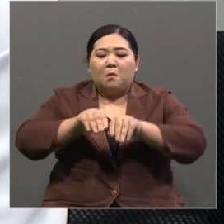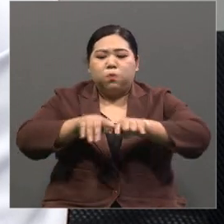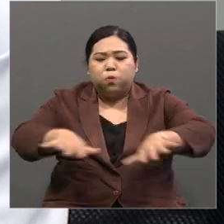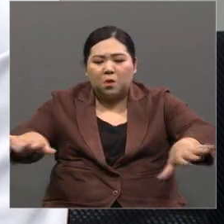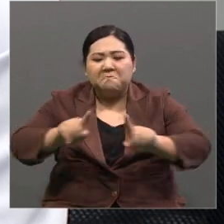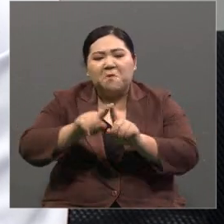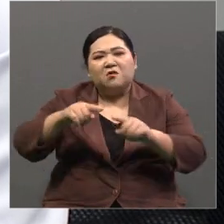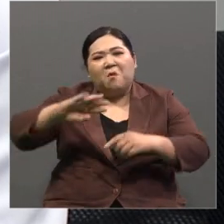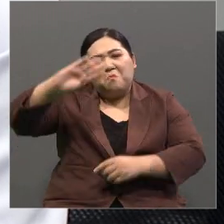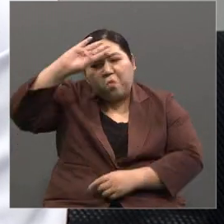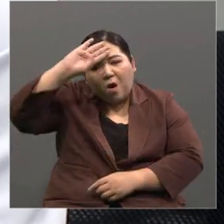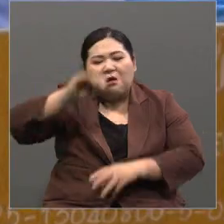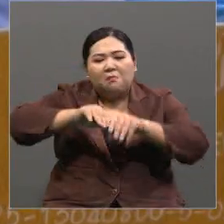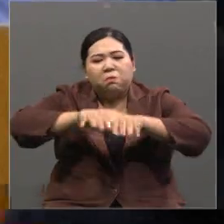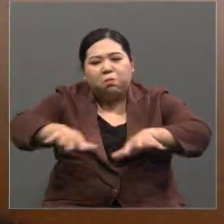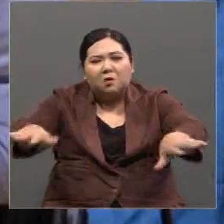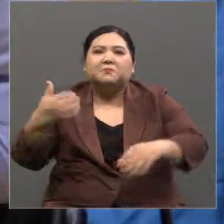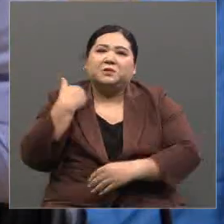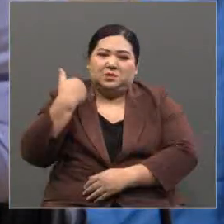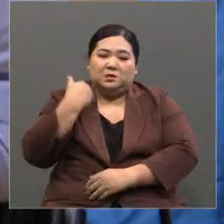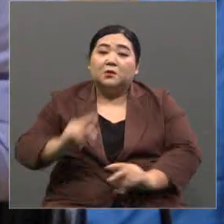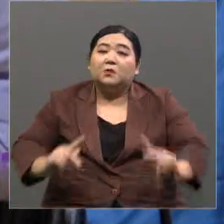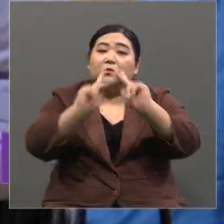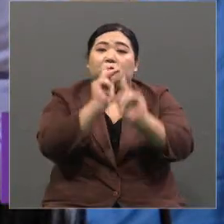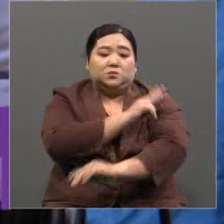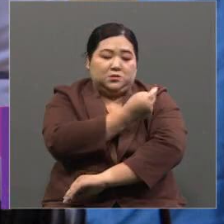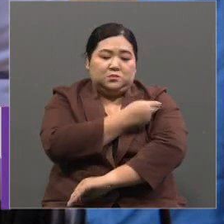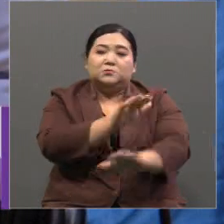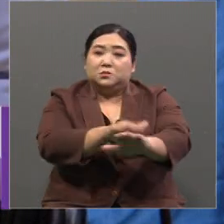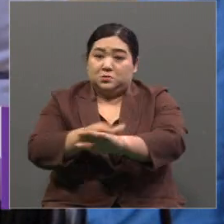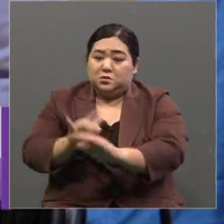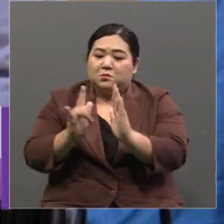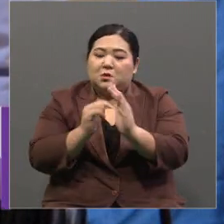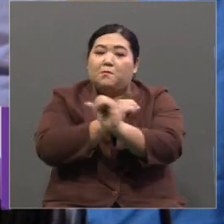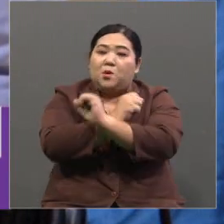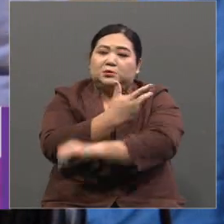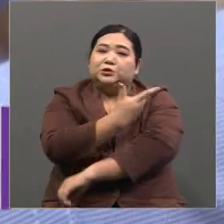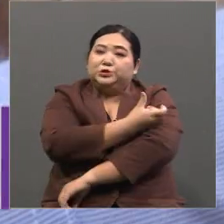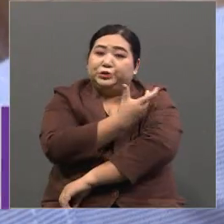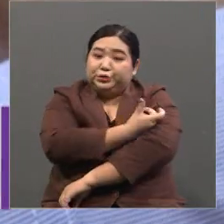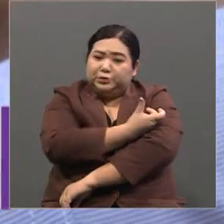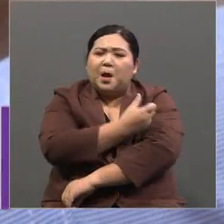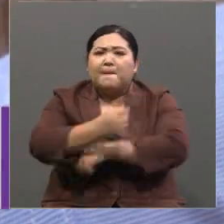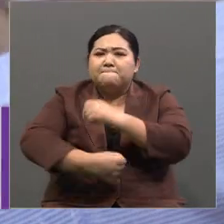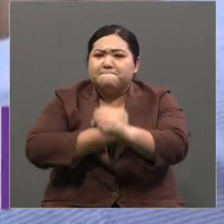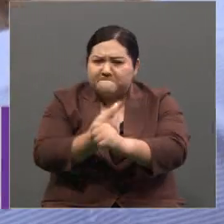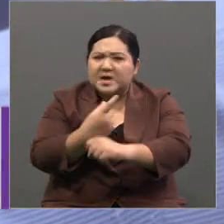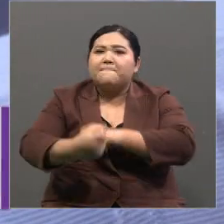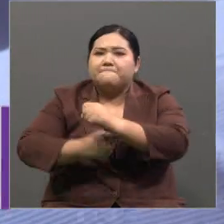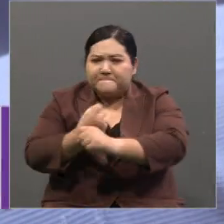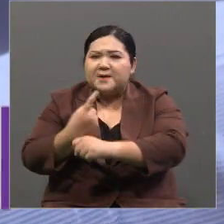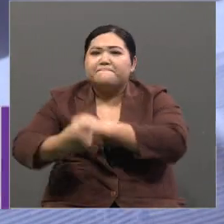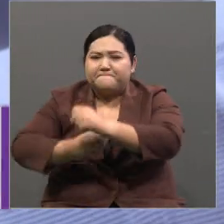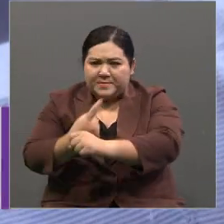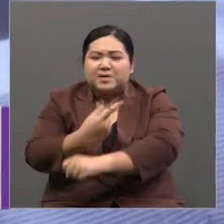ฤดูกาลค่ะกระทรวงสาธารณสุขจึงได้ออกคำแนะนำการฉีดวัคซีนโควิด -19 ให้เป็นการฉีดในลักษณะประจำปีนั่นเองโด